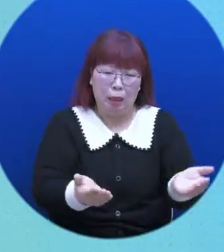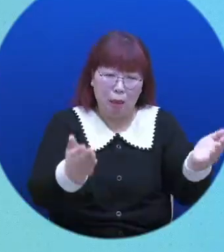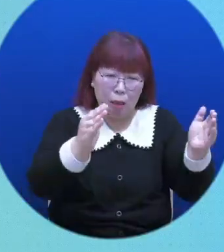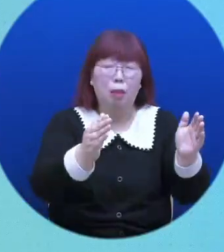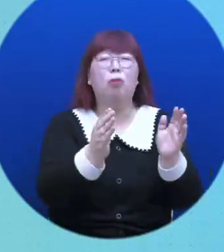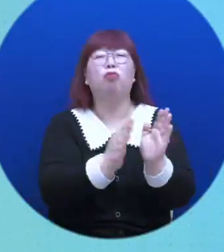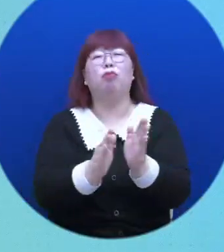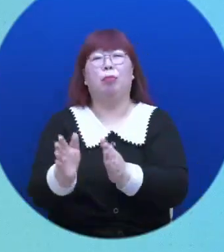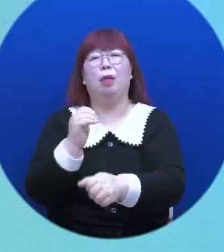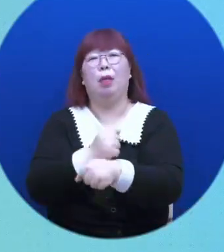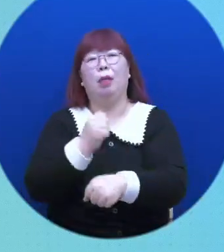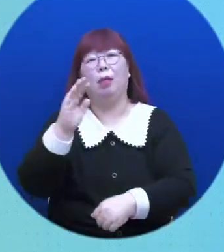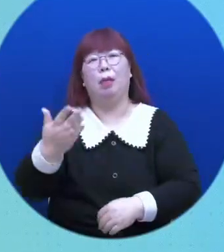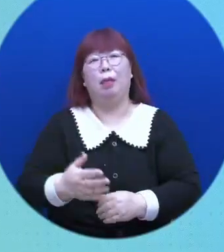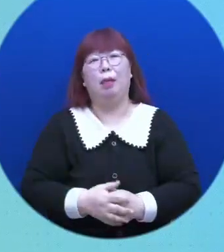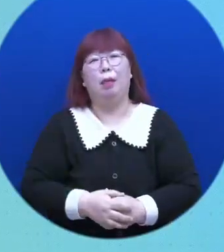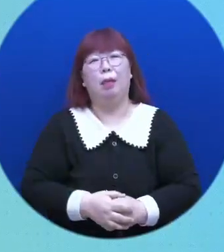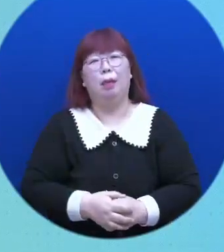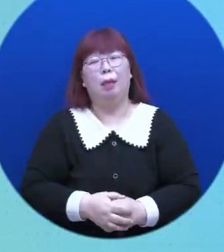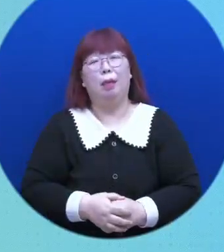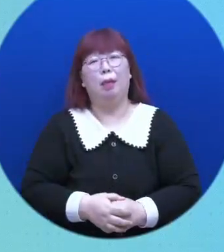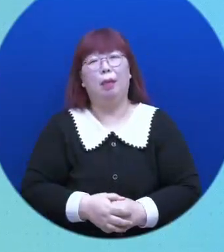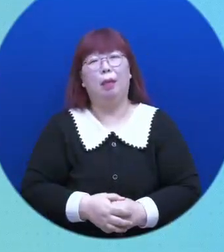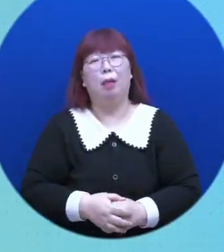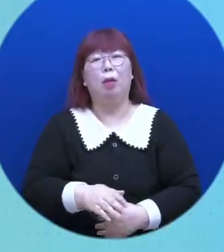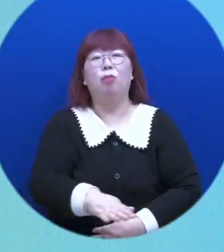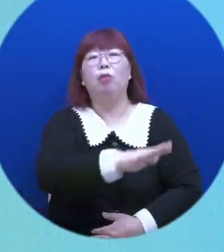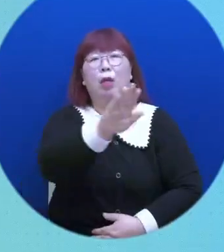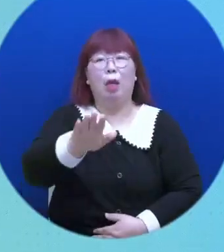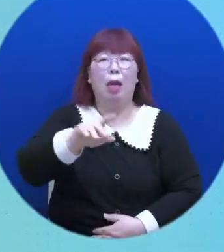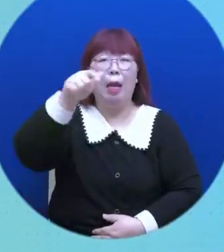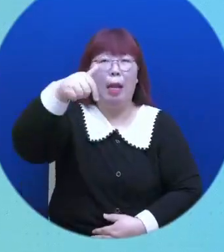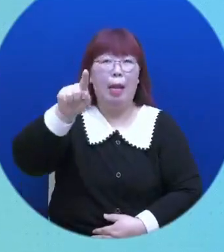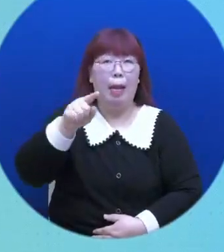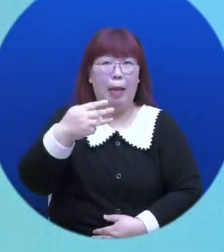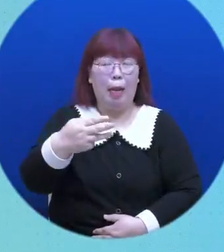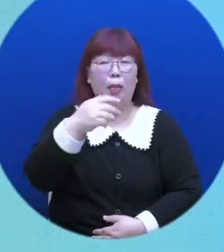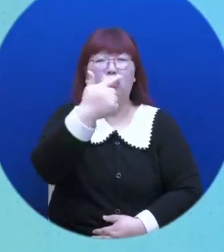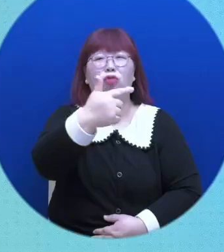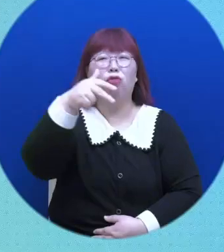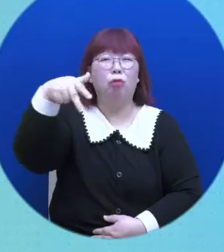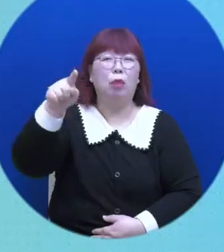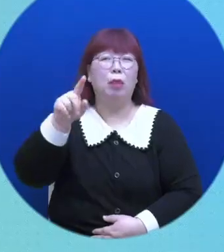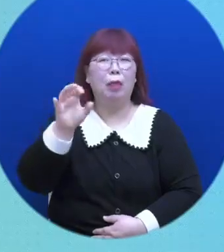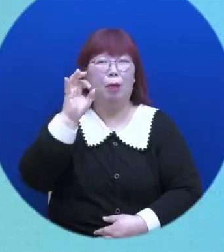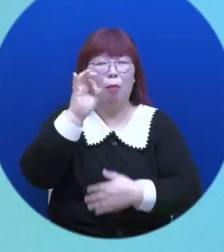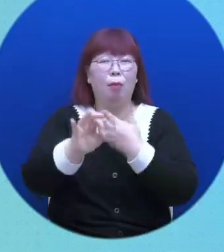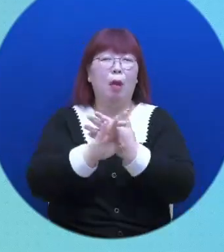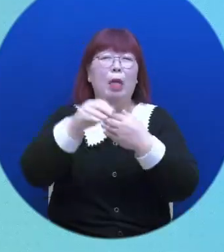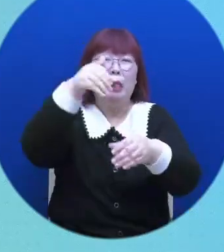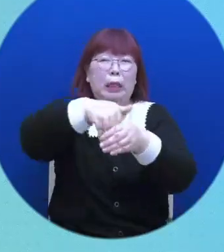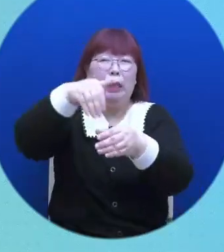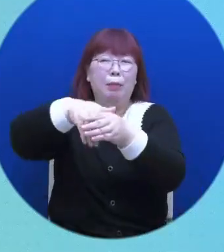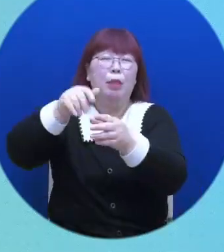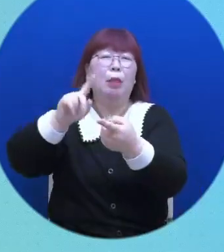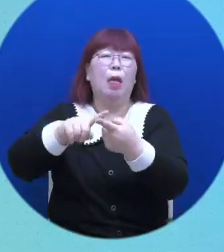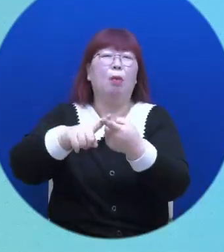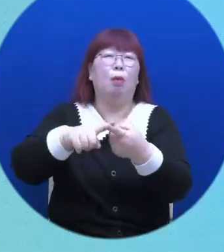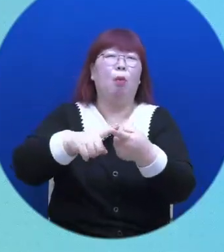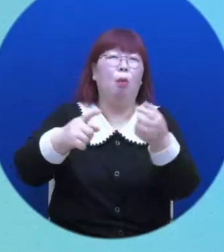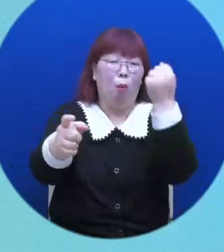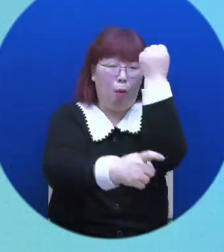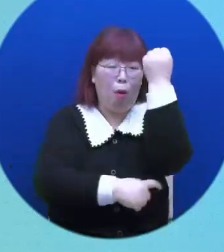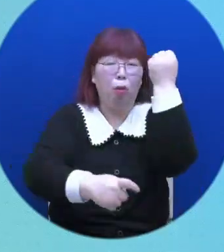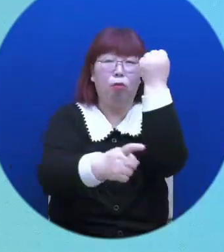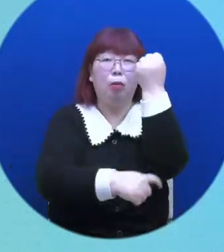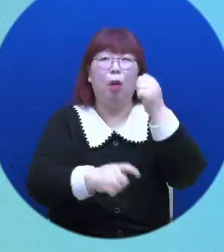거예요. 그걸 준비해라. 우리가 갈라디아서 6장에 보면 심은 대로 거둔다는 말씀이 있어요. 그리고 난